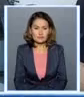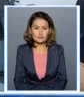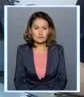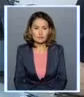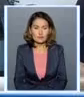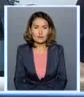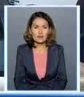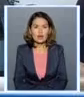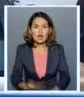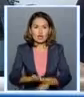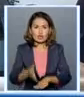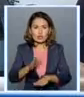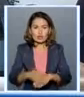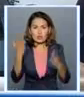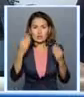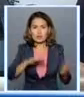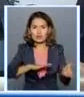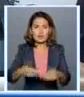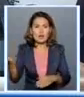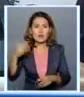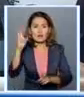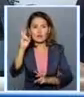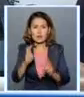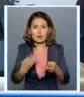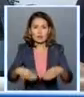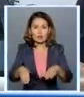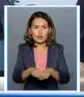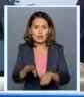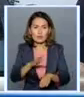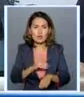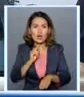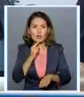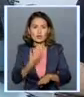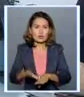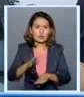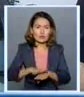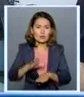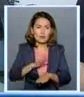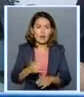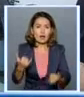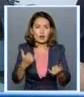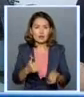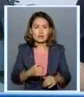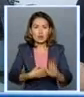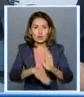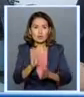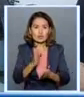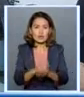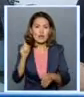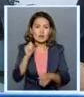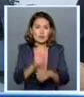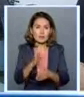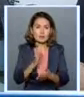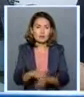Түрлі жағдай өтті басымыздан. Цехымыз тоқтап қалған кездерде болды. Қиналдық. Қазір шүкір жағдай жақсы. Тапсырыс